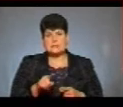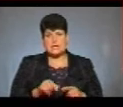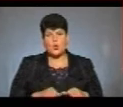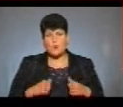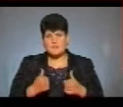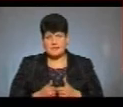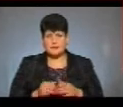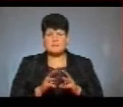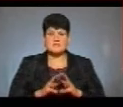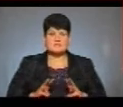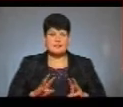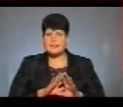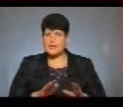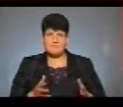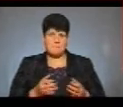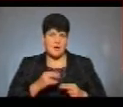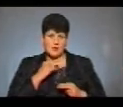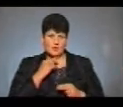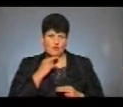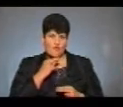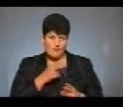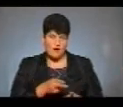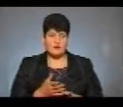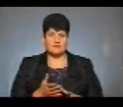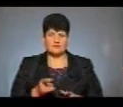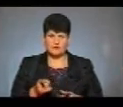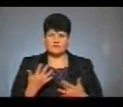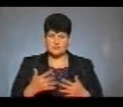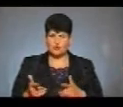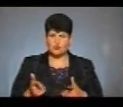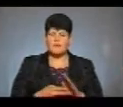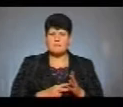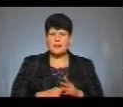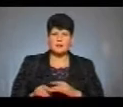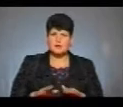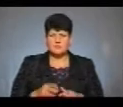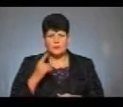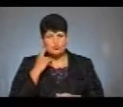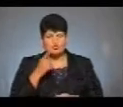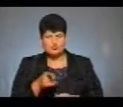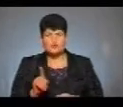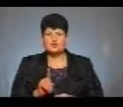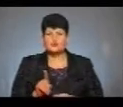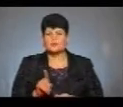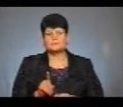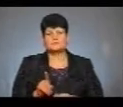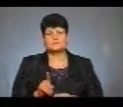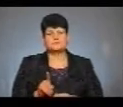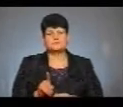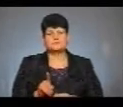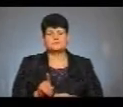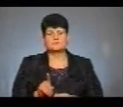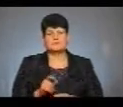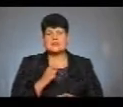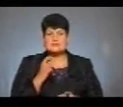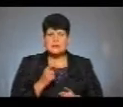і міністерство не прийме їх до уваги, аби не в тій мірі, чи ви, у вас вже готовий план дій, оскільки ми почули в коментарі, що